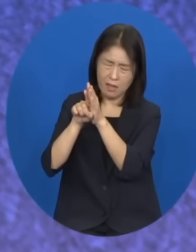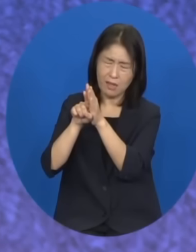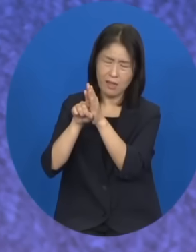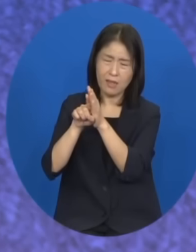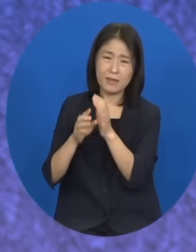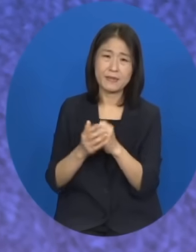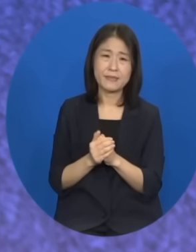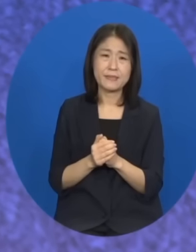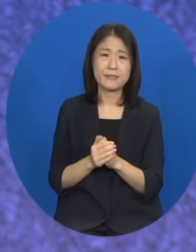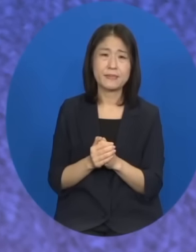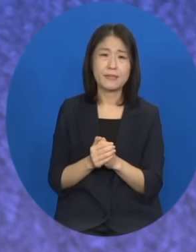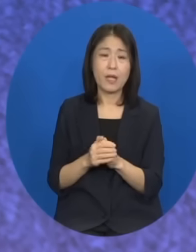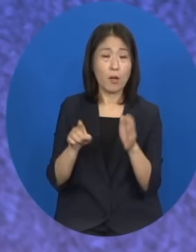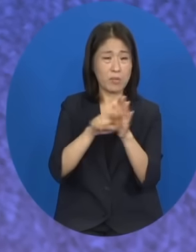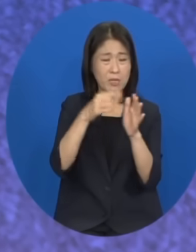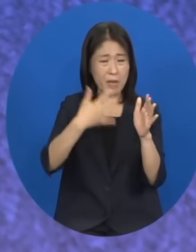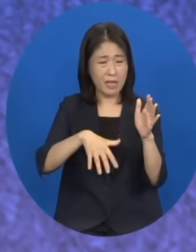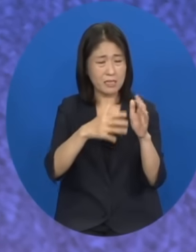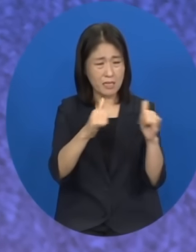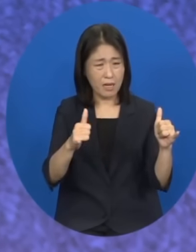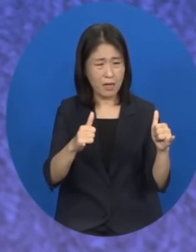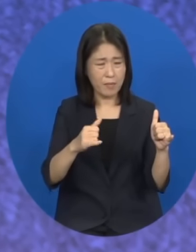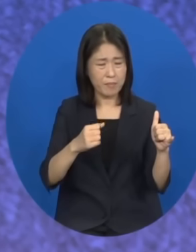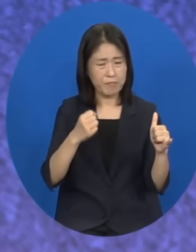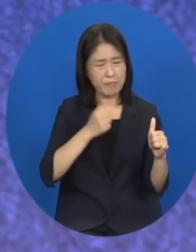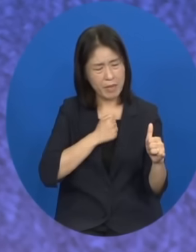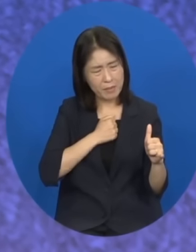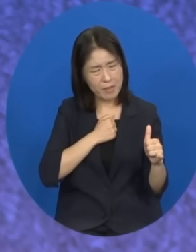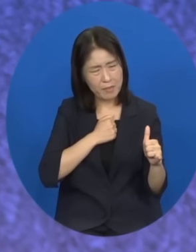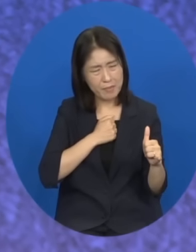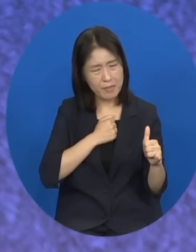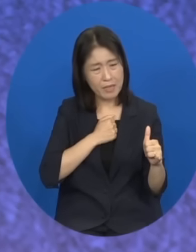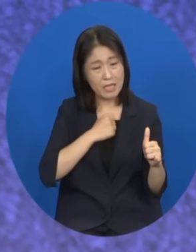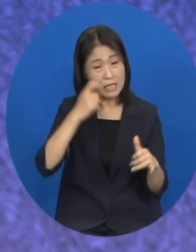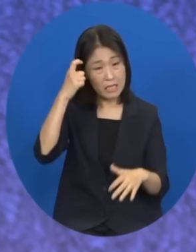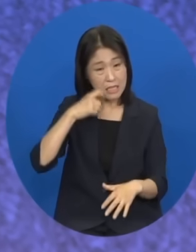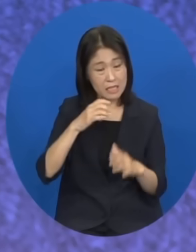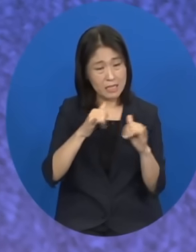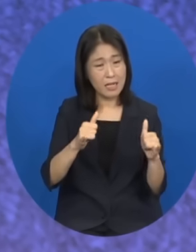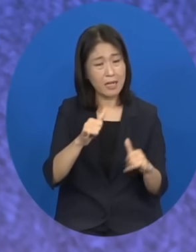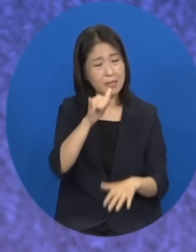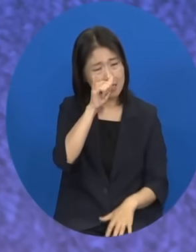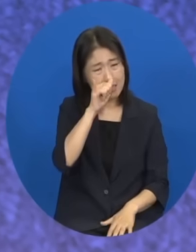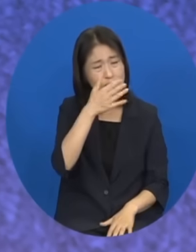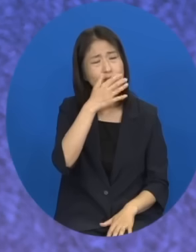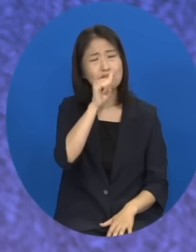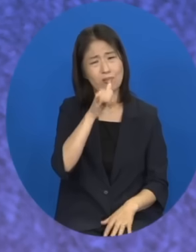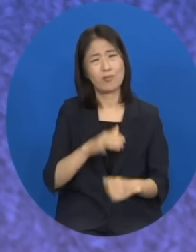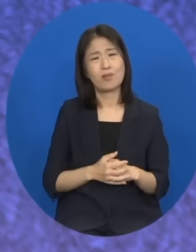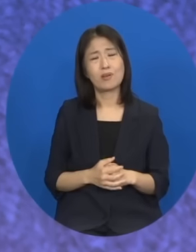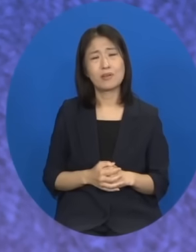여전히 믿어지지 않는다고 답답해 하시는 분들이 있으실 거예요. 지금도, 그죠?